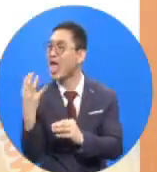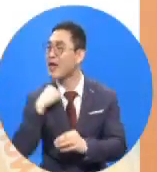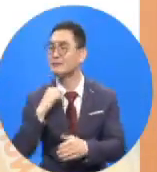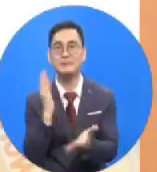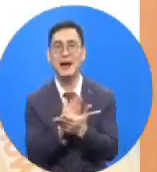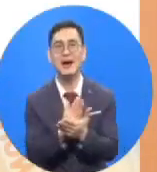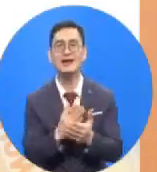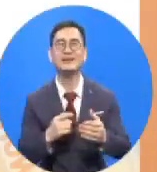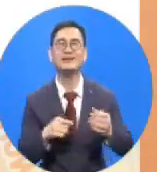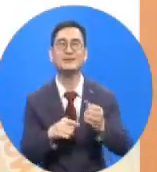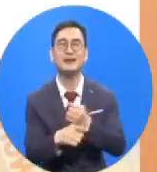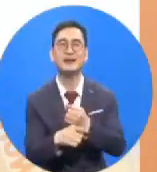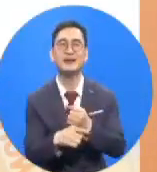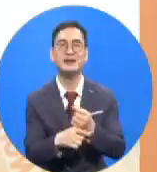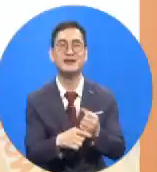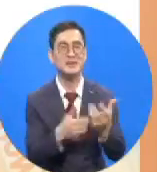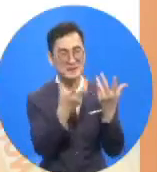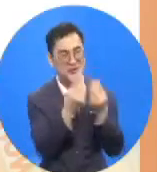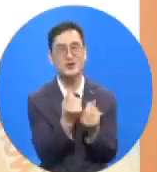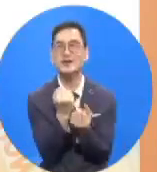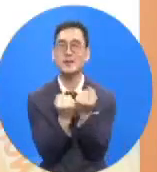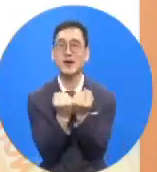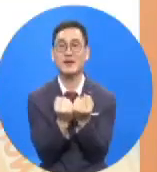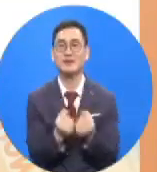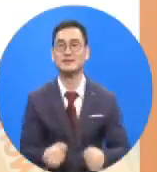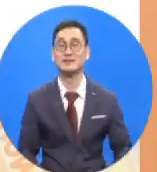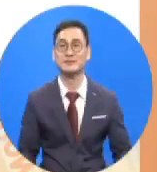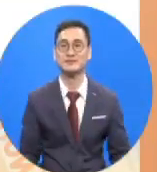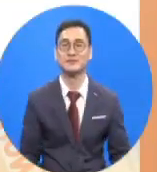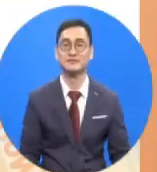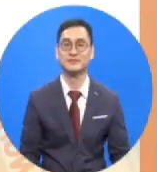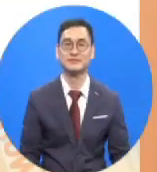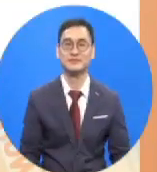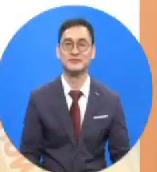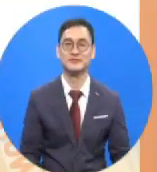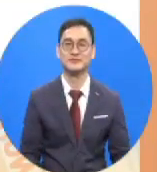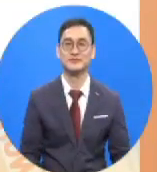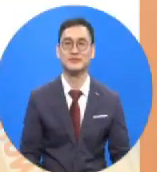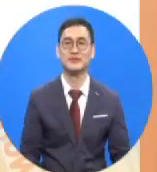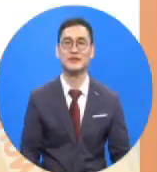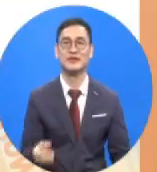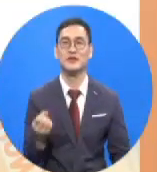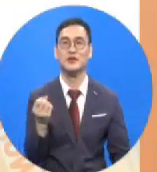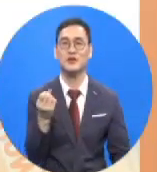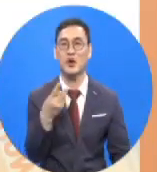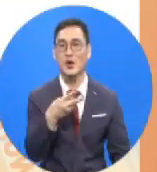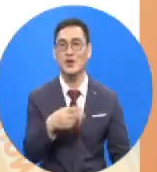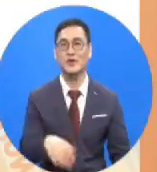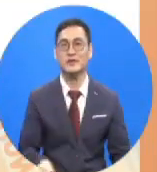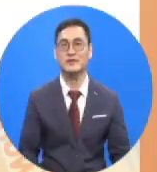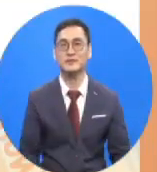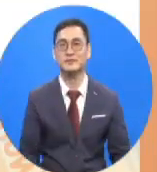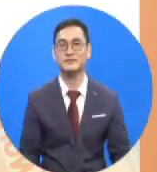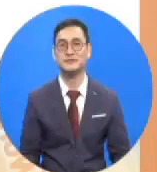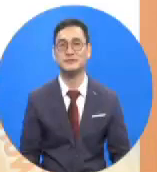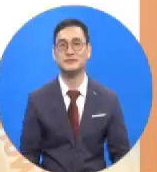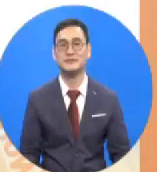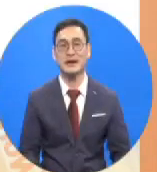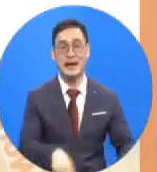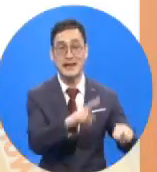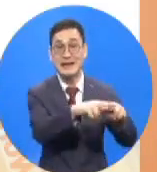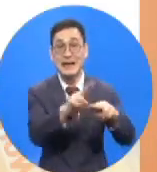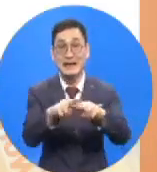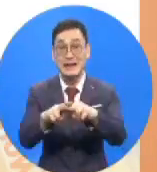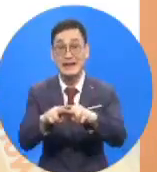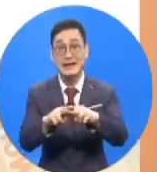올라가는데요 뉴 동안 예 유 넘을 시대의 이게 3자리 3 사리를 내가 첨가 하 뭐니 하는 얘기에요